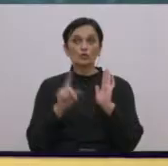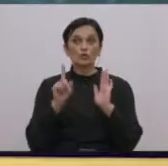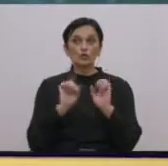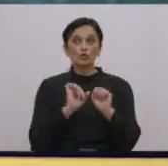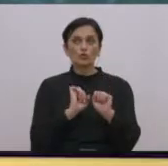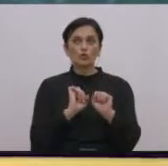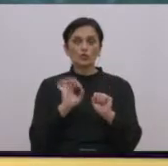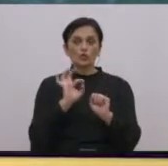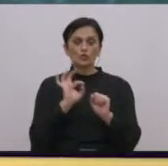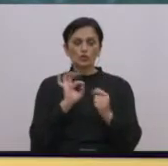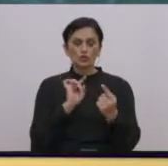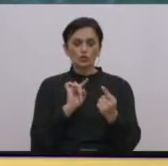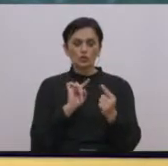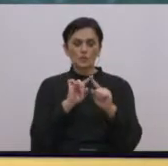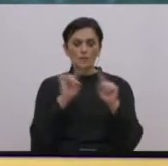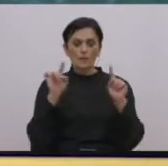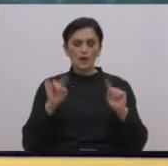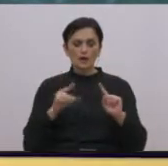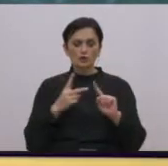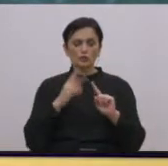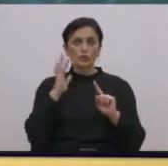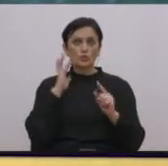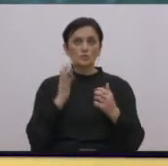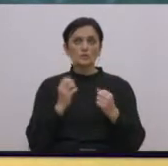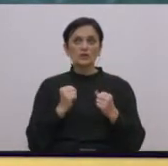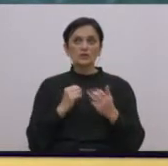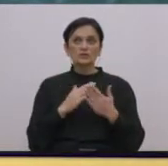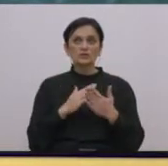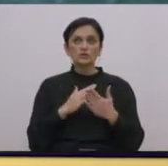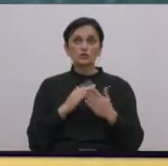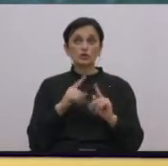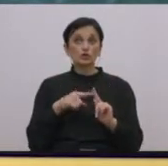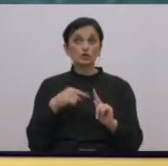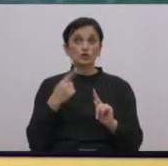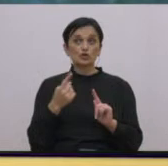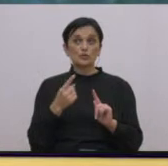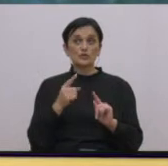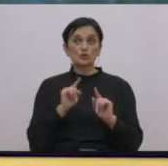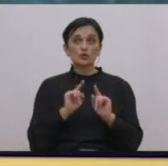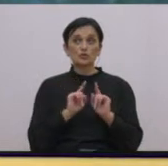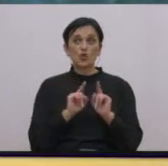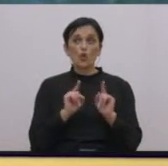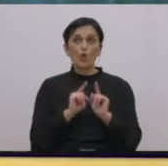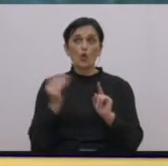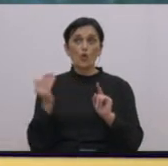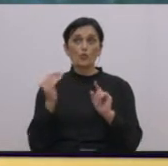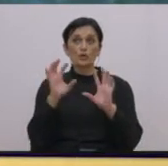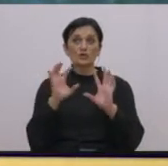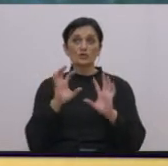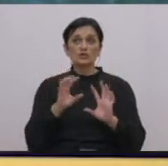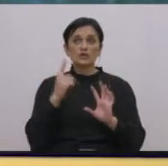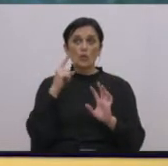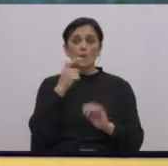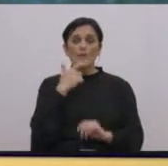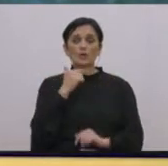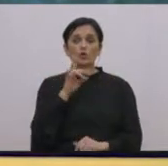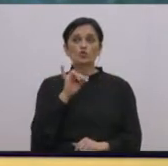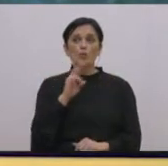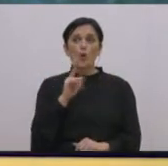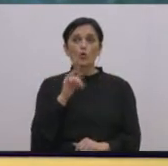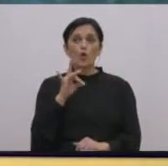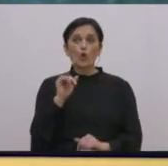81 მომხრე, 0 წინააღმდეგი პაკეტი მეორე მოსმენით მიღებული. Შემდეგ გახლავთ ოპოზიციის საკანონმდებლო ინიციატივა, ბატონი რომან